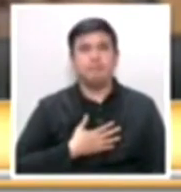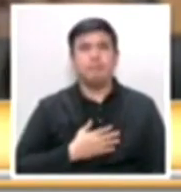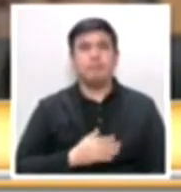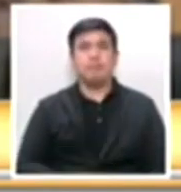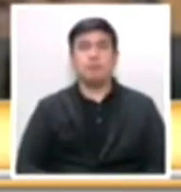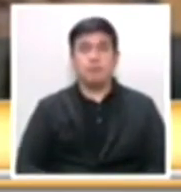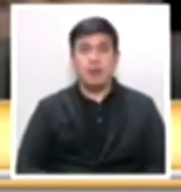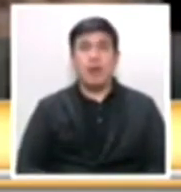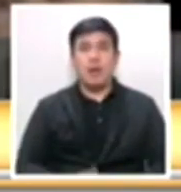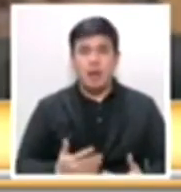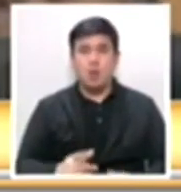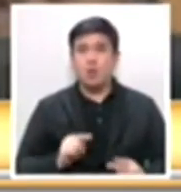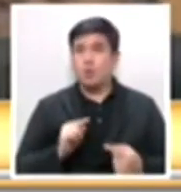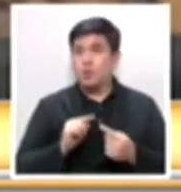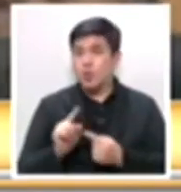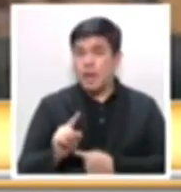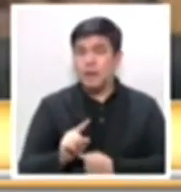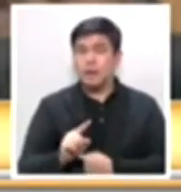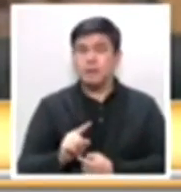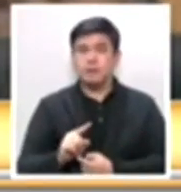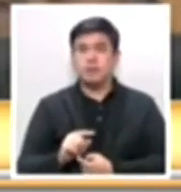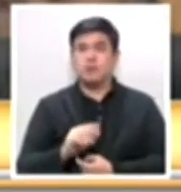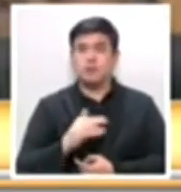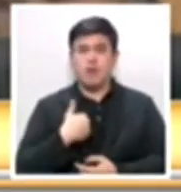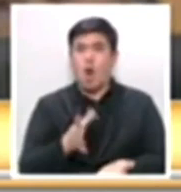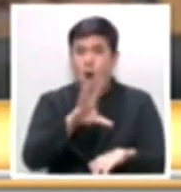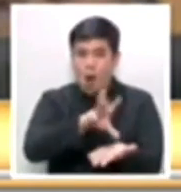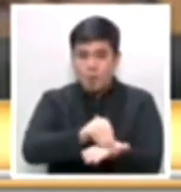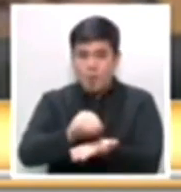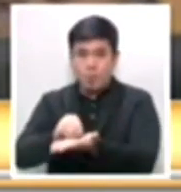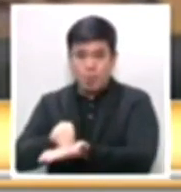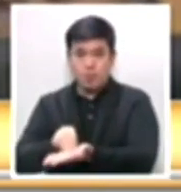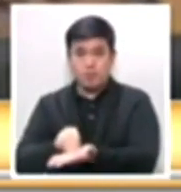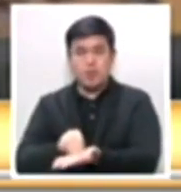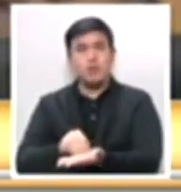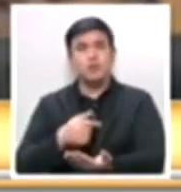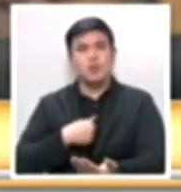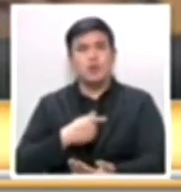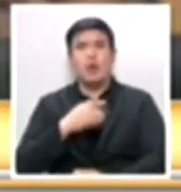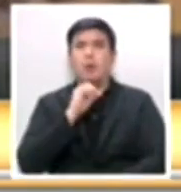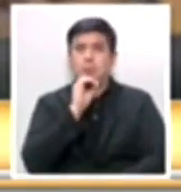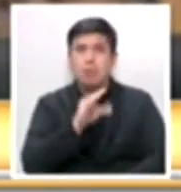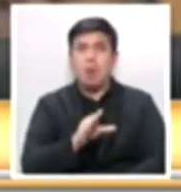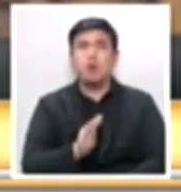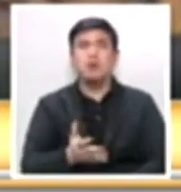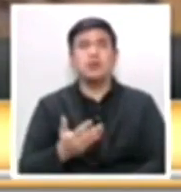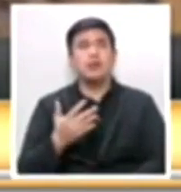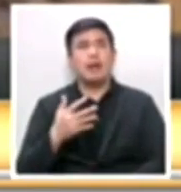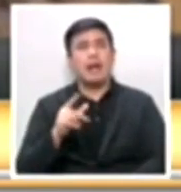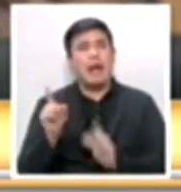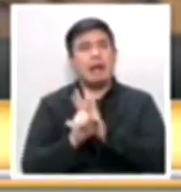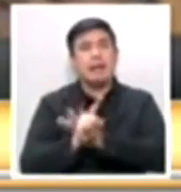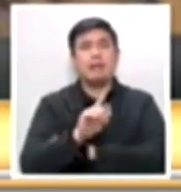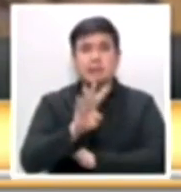ท่านประธานครับผมอยากจะบอกว่าการรับฟังความคิดเห็นที่เกิดขึ้นที่ท่านบอกว่ารับฟังความคิดเห็นแล้ว40ครั้